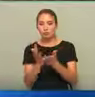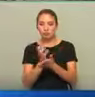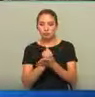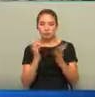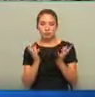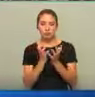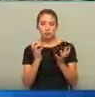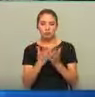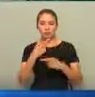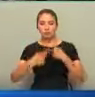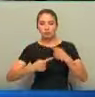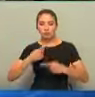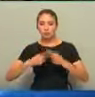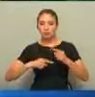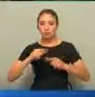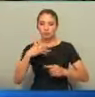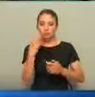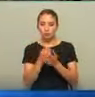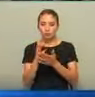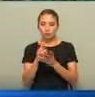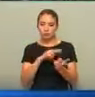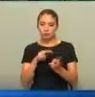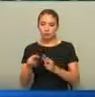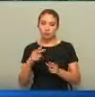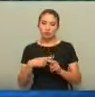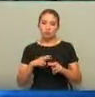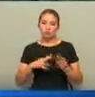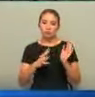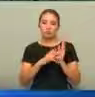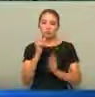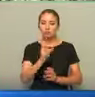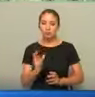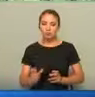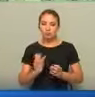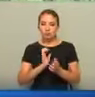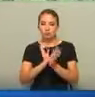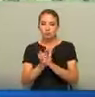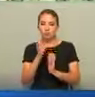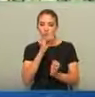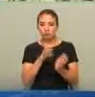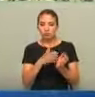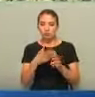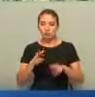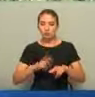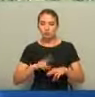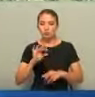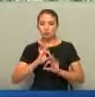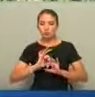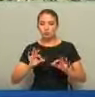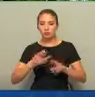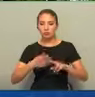емес, бірнеше ұрпақ атсалысқан көрінеді. Оның қалыңдығы 9 адам құшақ жайса да қол жетпейді. Қарнақтықтардың